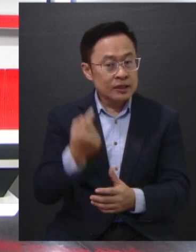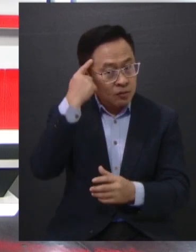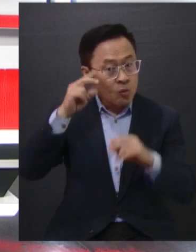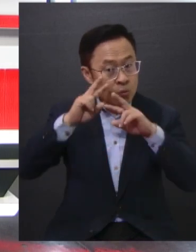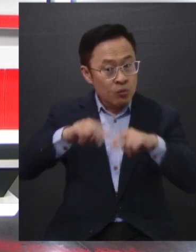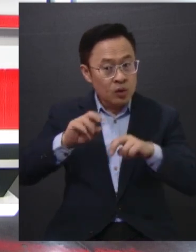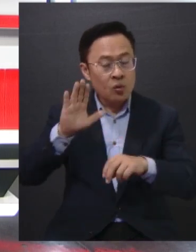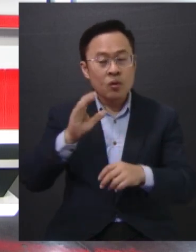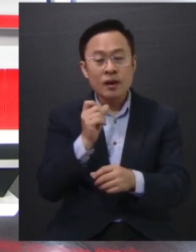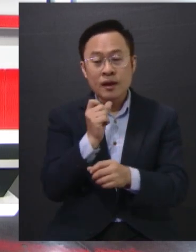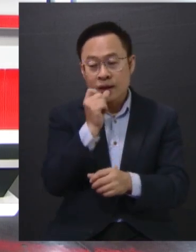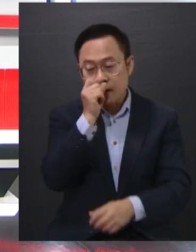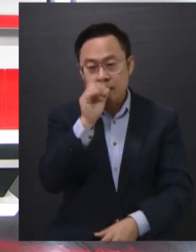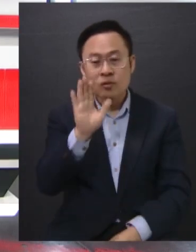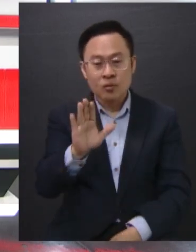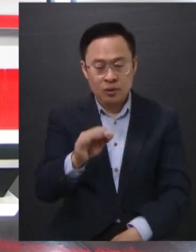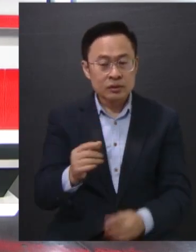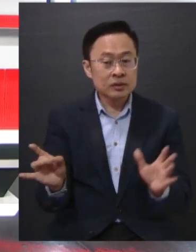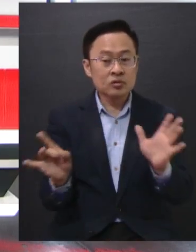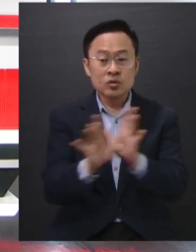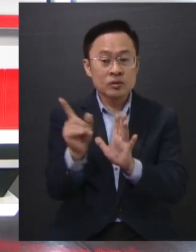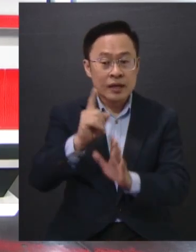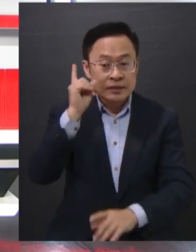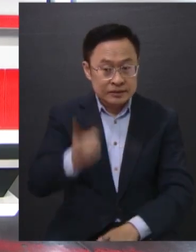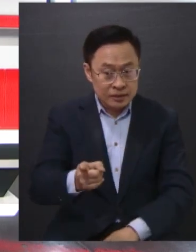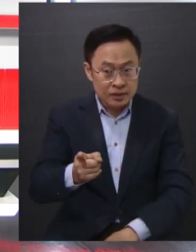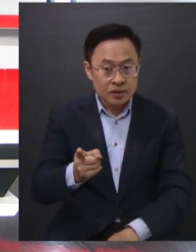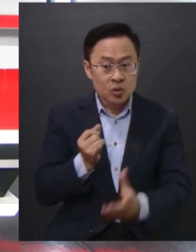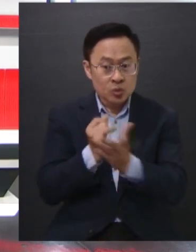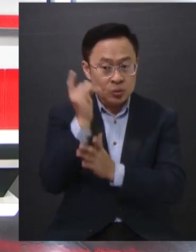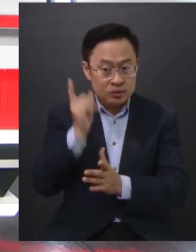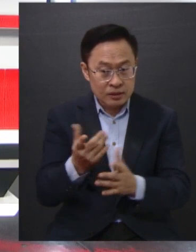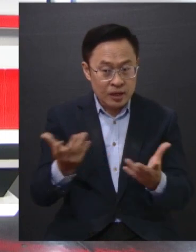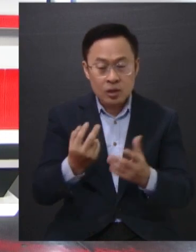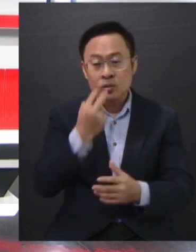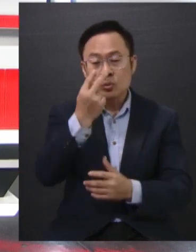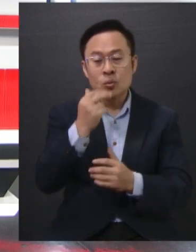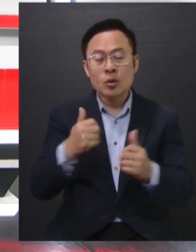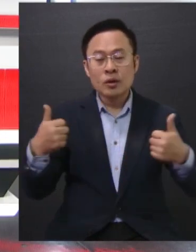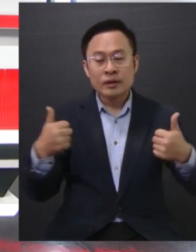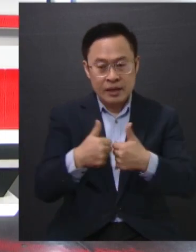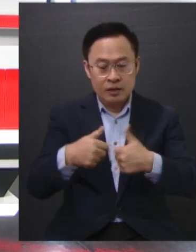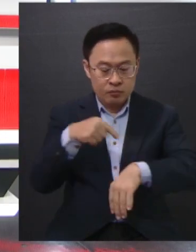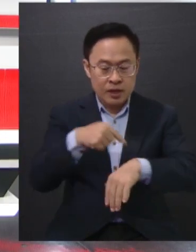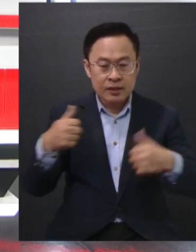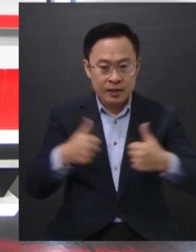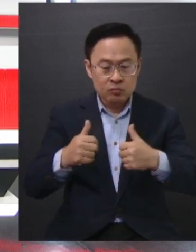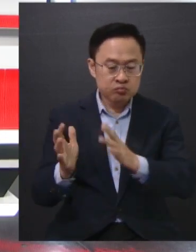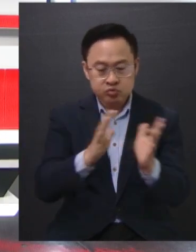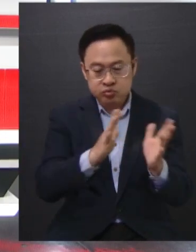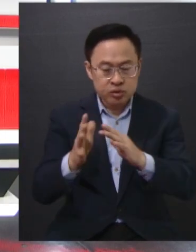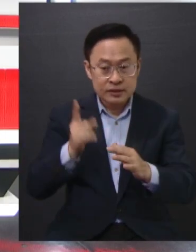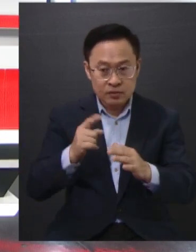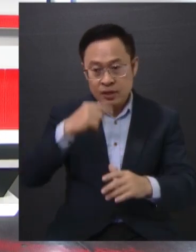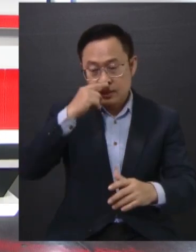นเรื่องราวของการฟันธงแต่ว่าสุดท้ายแล้วเนี่ยเราก็ต้องมาดูที่การแข่งขันจริงๆนั่นแหละว ่ าทีมชาติไทยของเราจะสามารถผ่